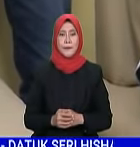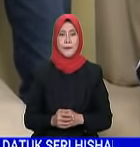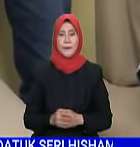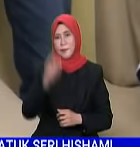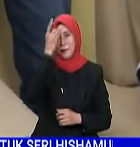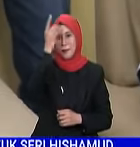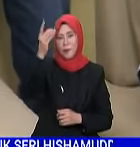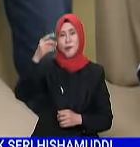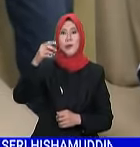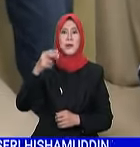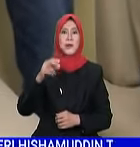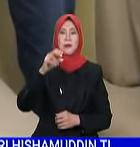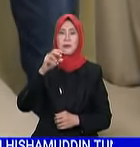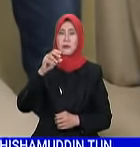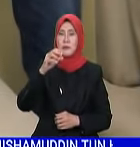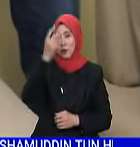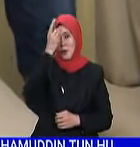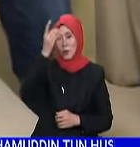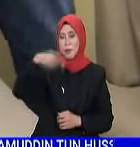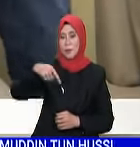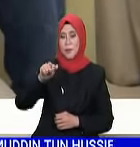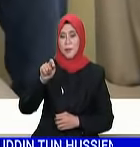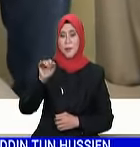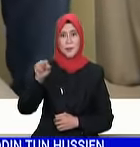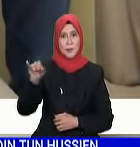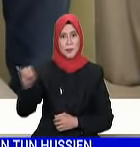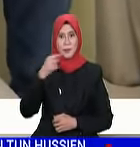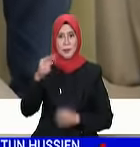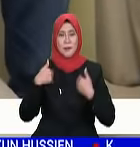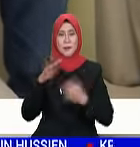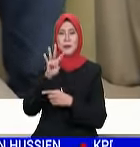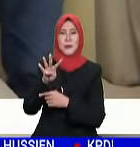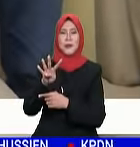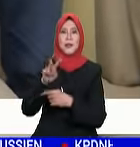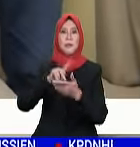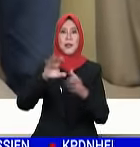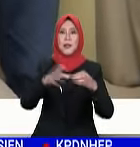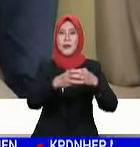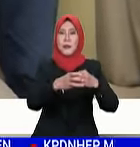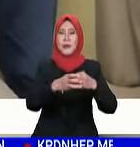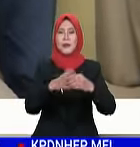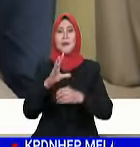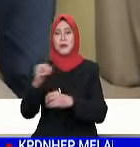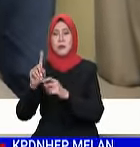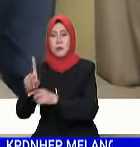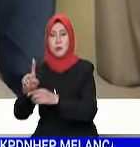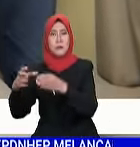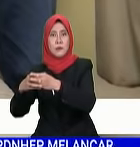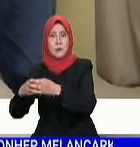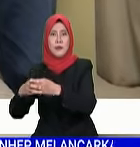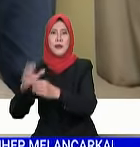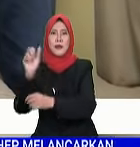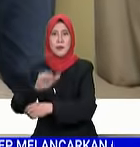Jelas Dato' Patinggi Abang Johari, projek tersebut membabitkan 4 pakej di kawasan Sebuyau dan 1 pakej di kawasan Asai